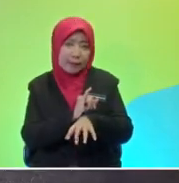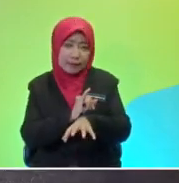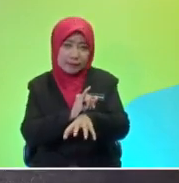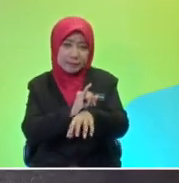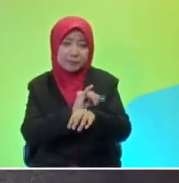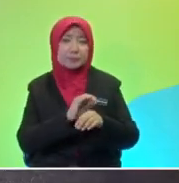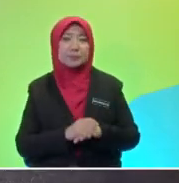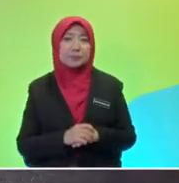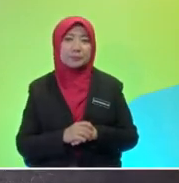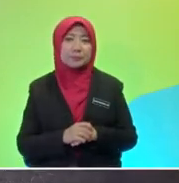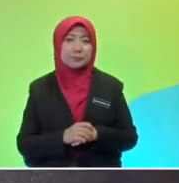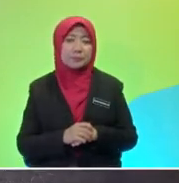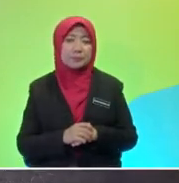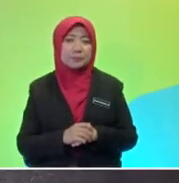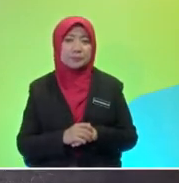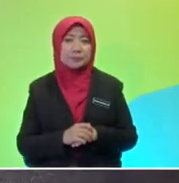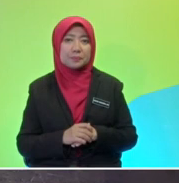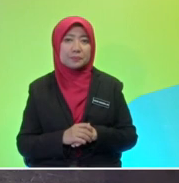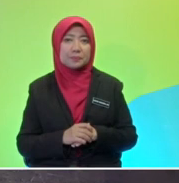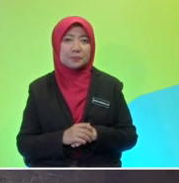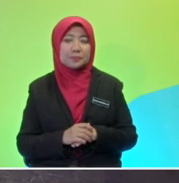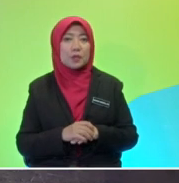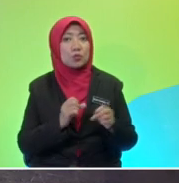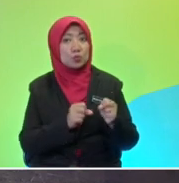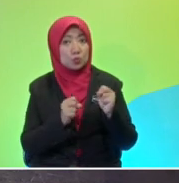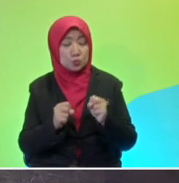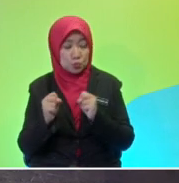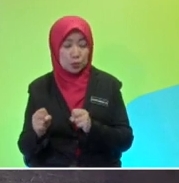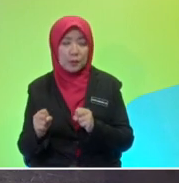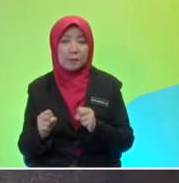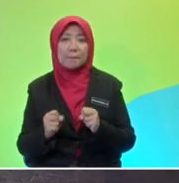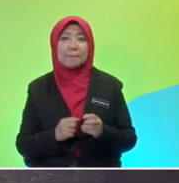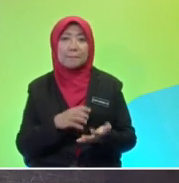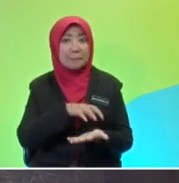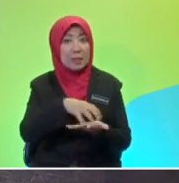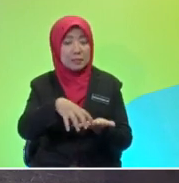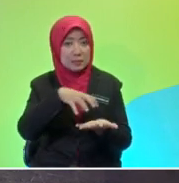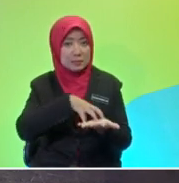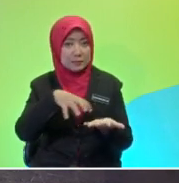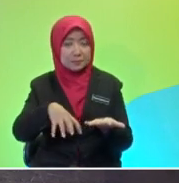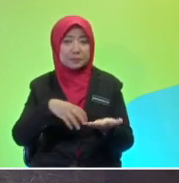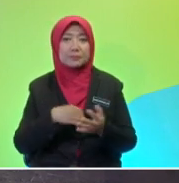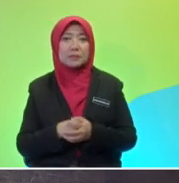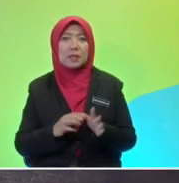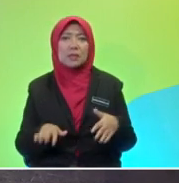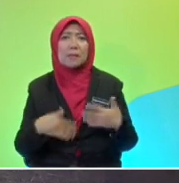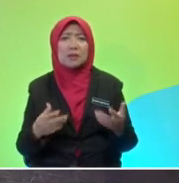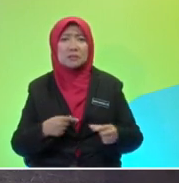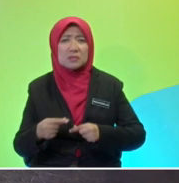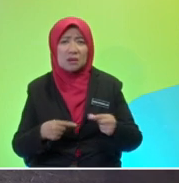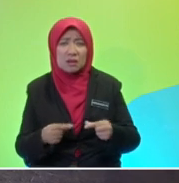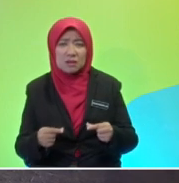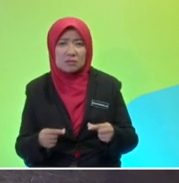goyang terakhir kita ada di sini oke baiklah Cikgu macam mana pergerakan